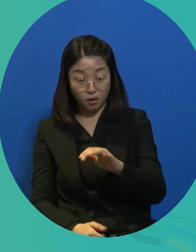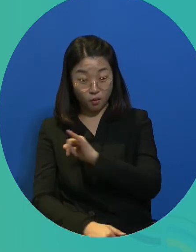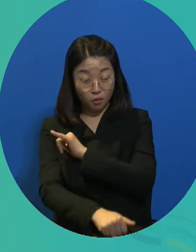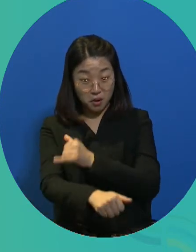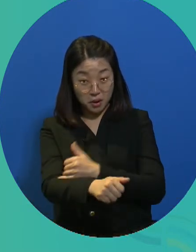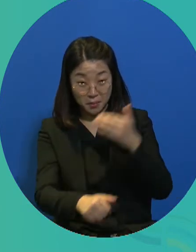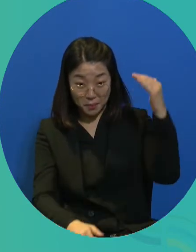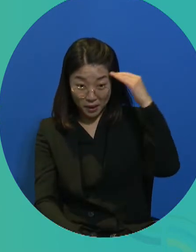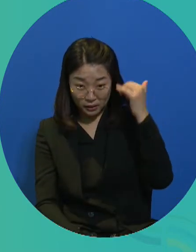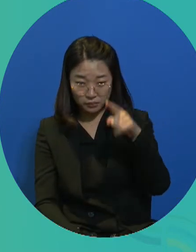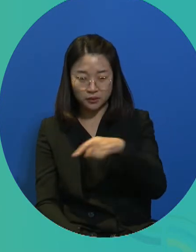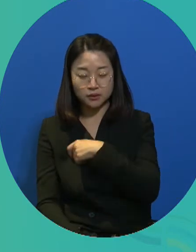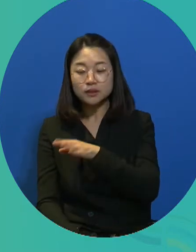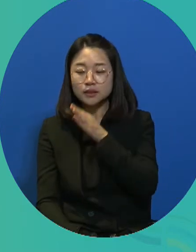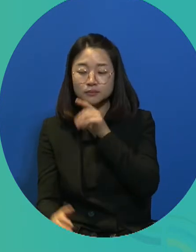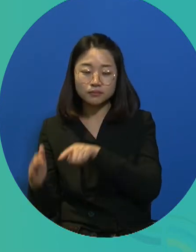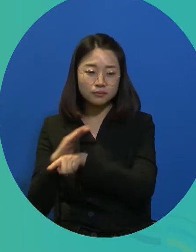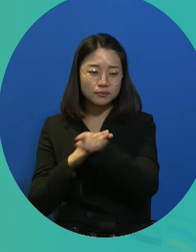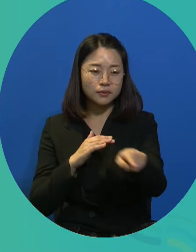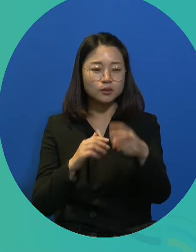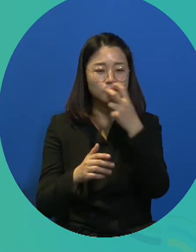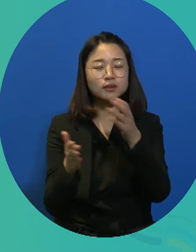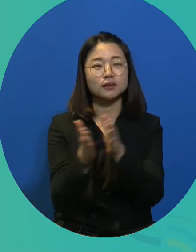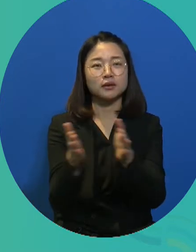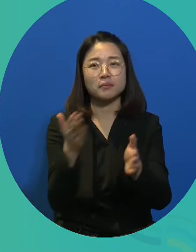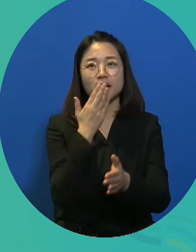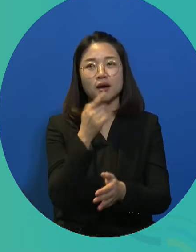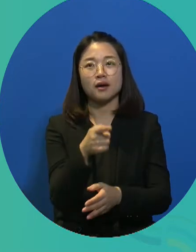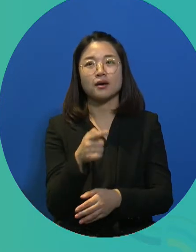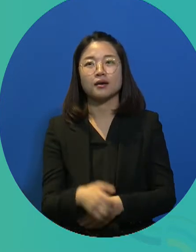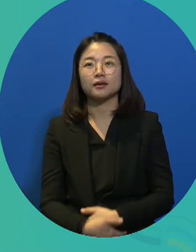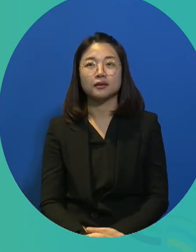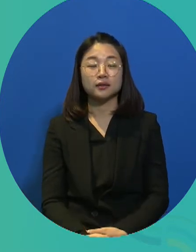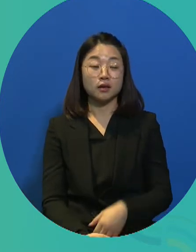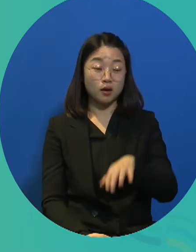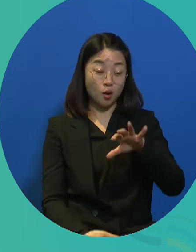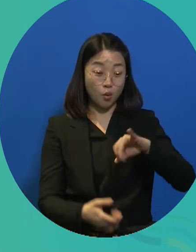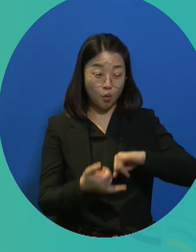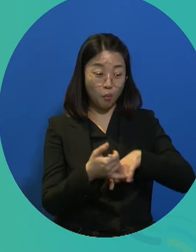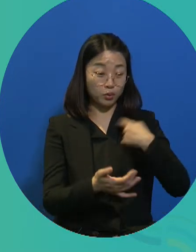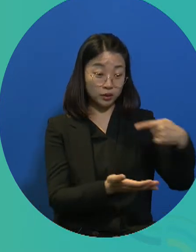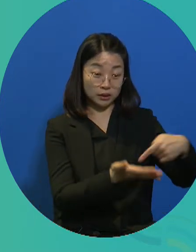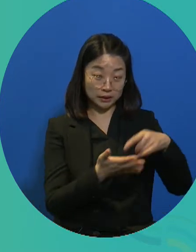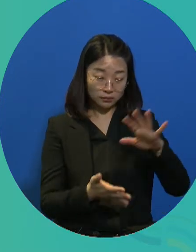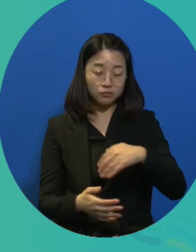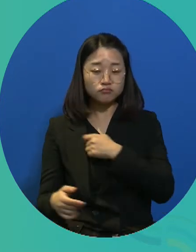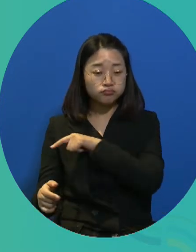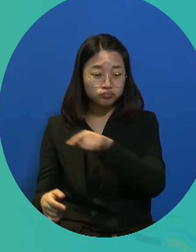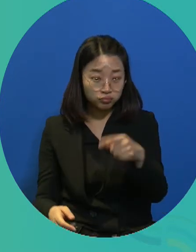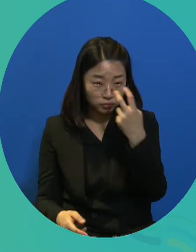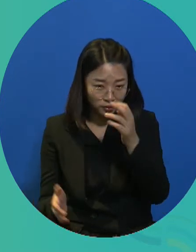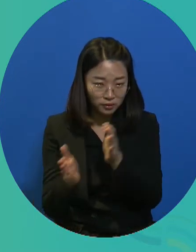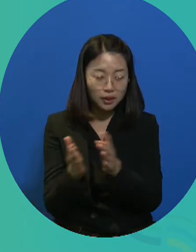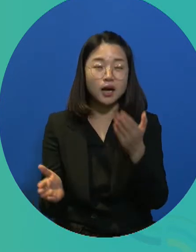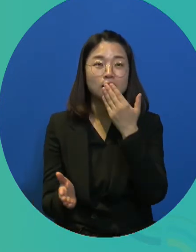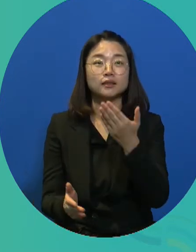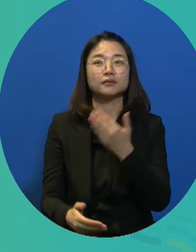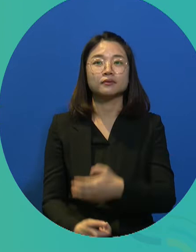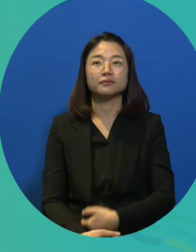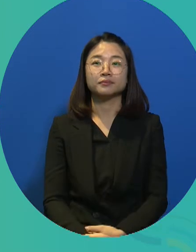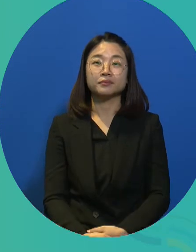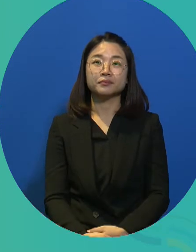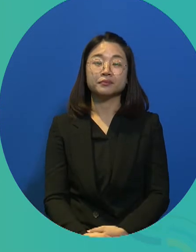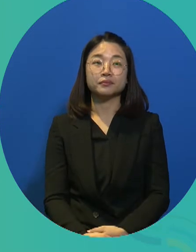하면 직권으로 조사 개시가 가능합니다. 당사자의 문제 제기를 위해서 피해를 입은 당사자가 직접